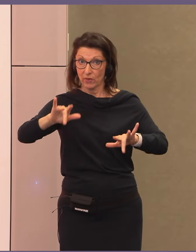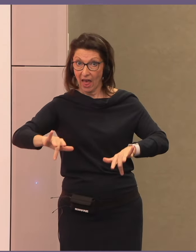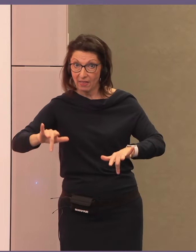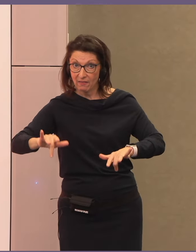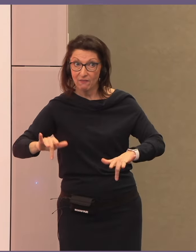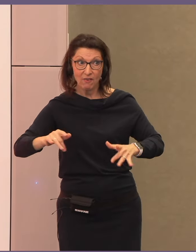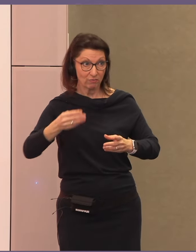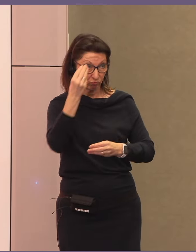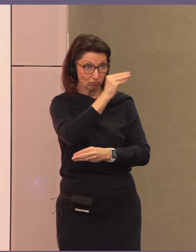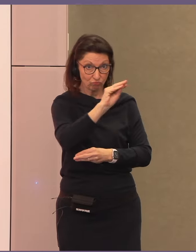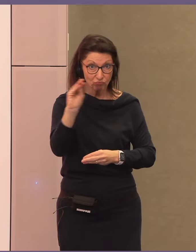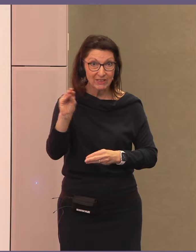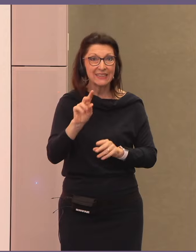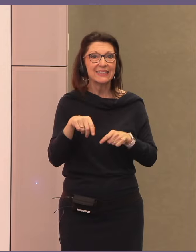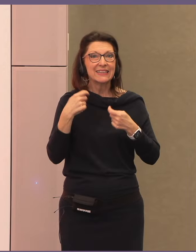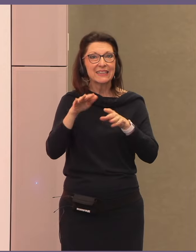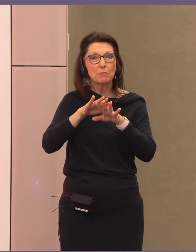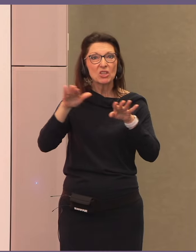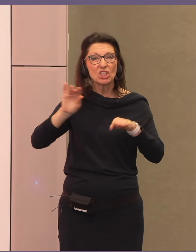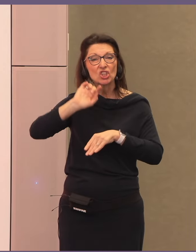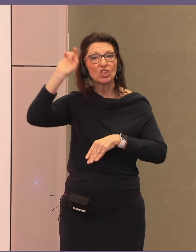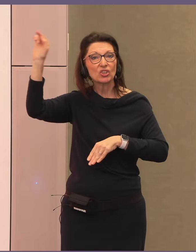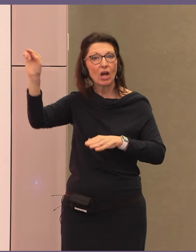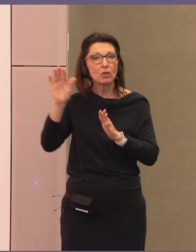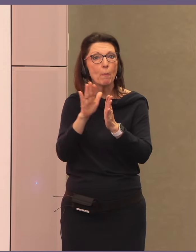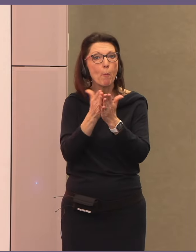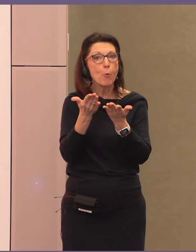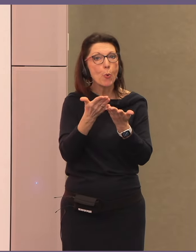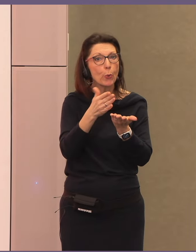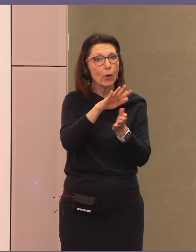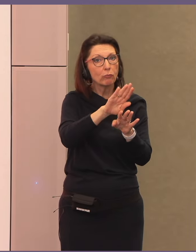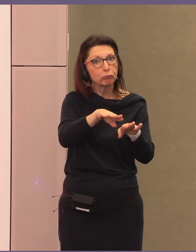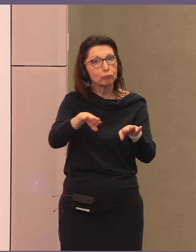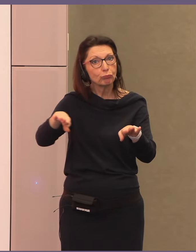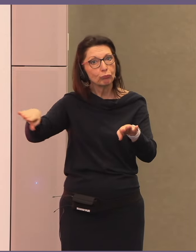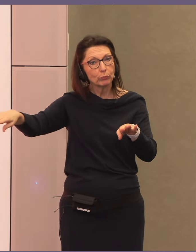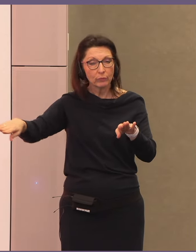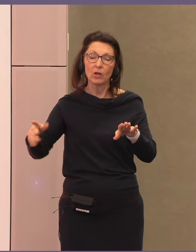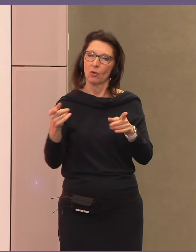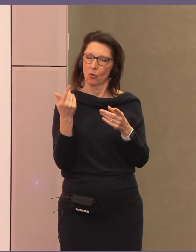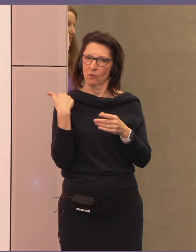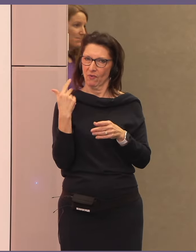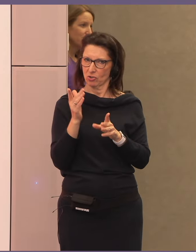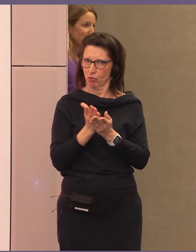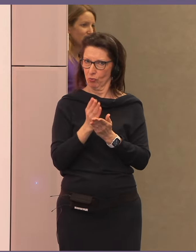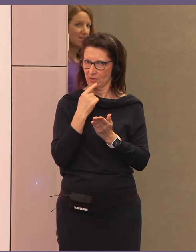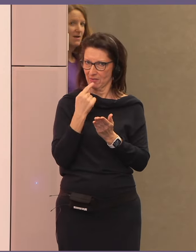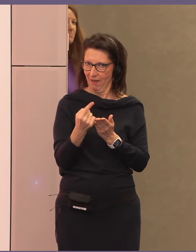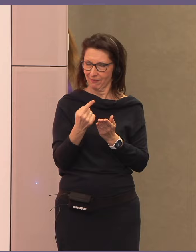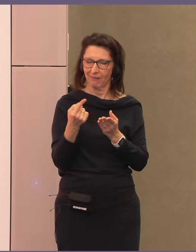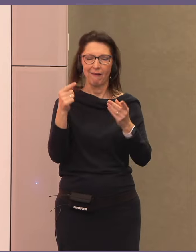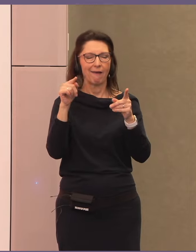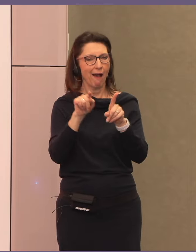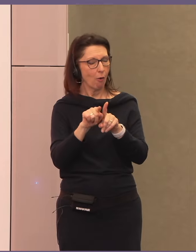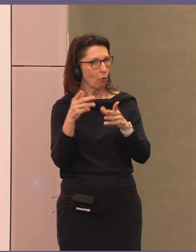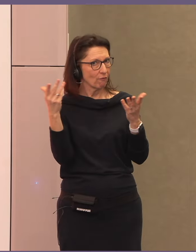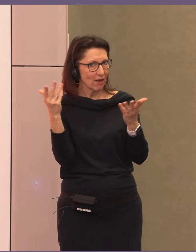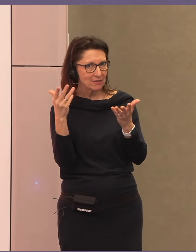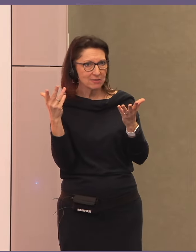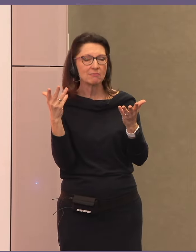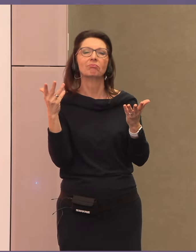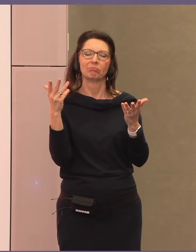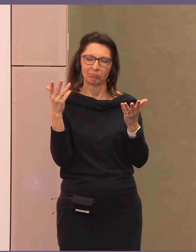Büchertisch geben. Auf den darf ich auch noch hinweisen. Und wie schon erwähnt, auch sagen, dass wir